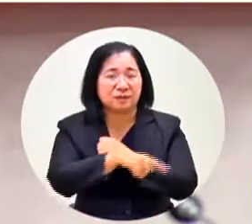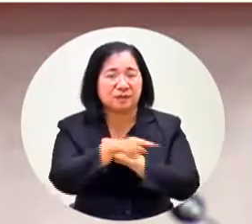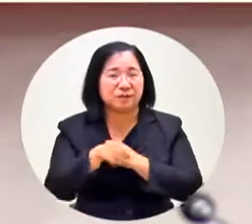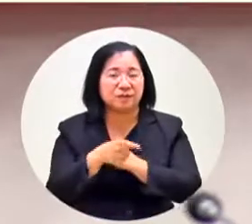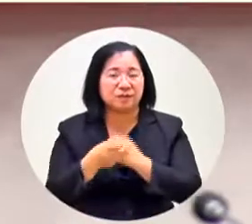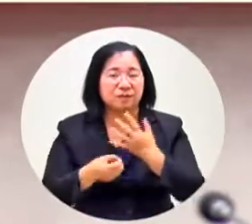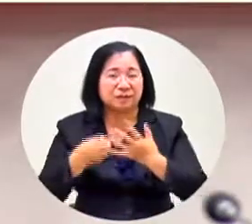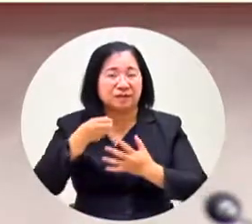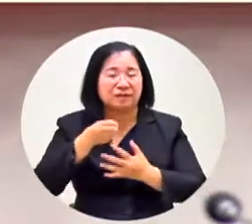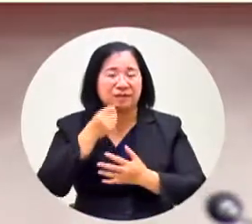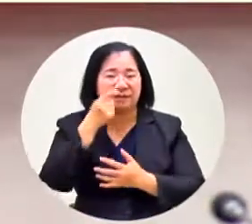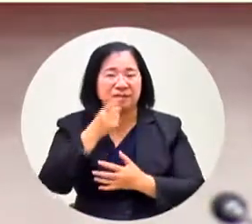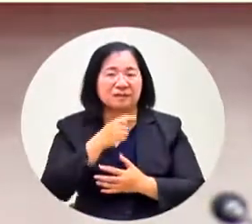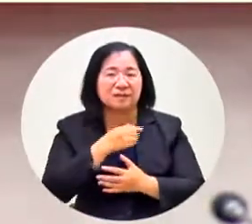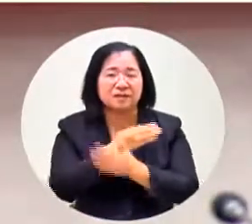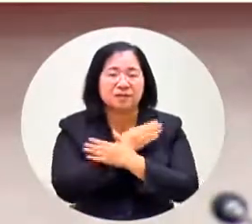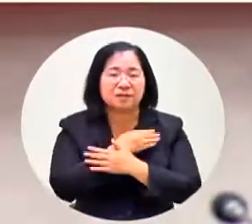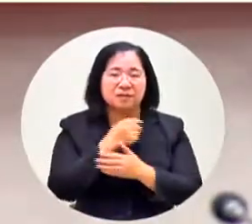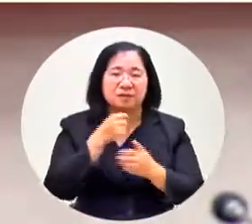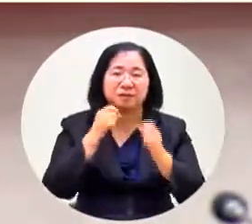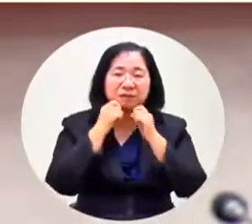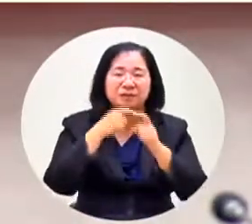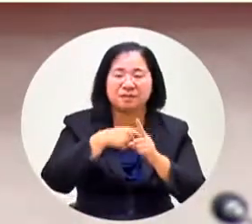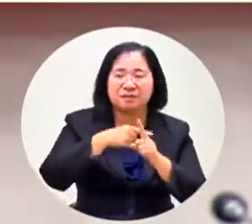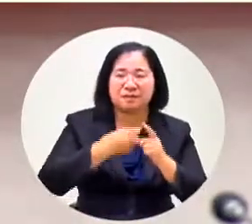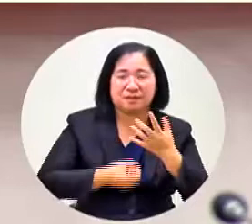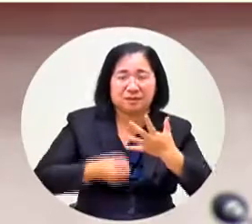面的第10项哈，要成为